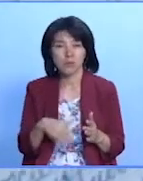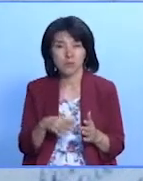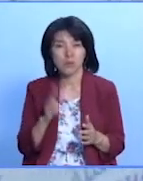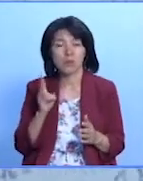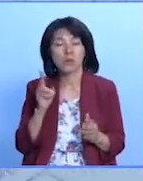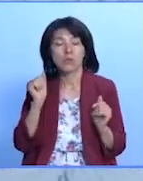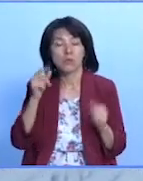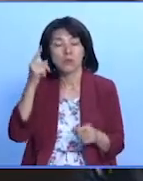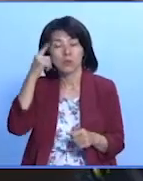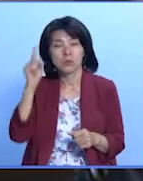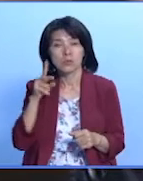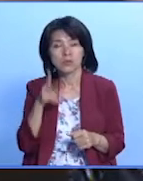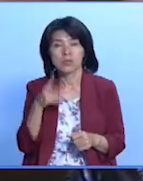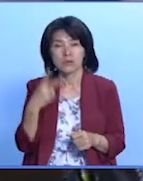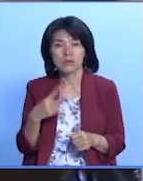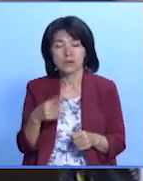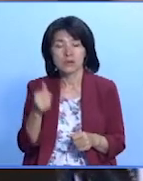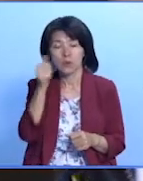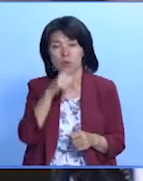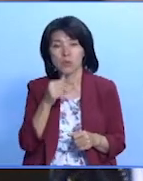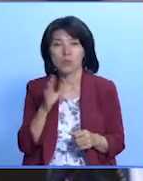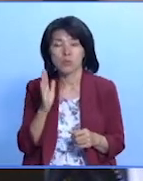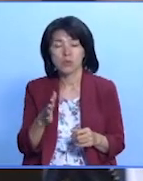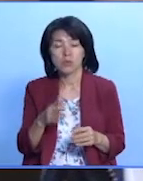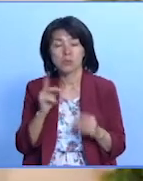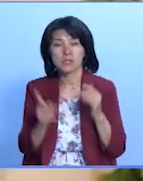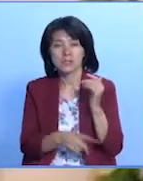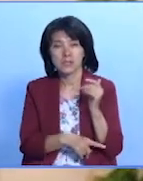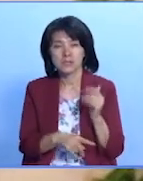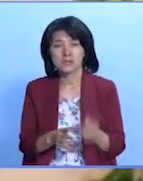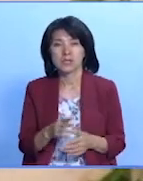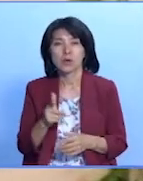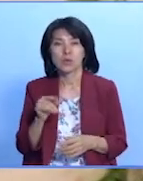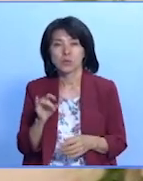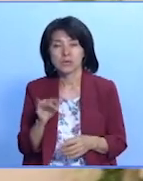что 2020 год станет для человека с большим сердцем последним.